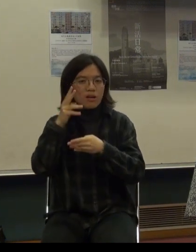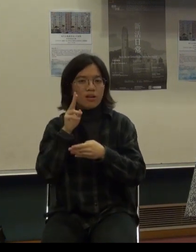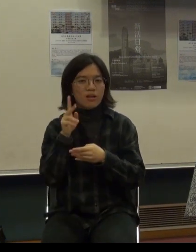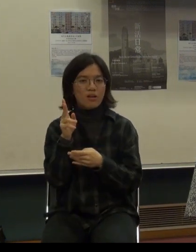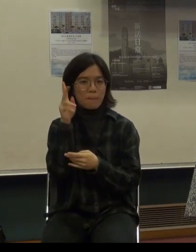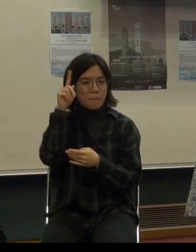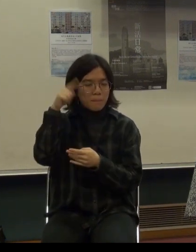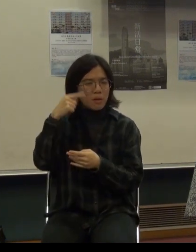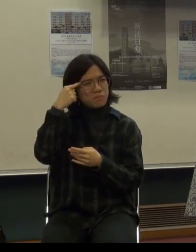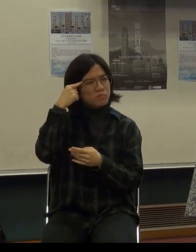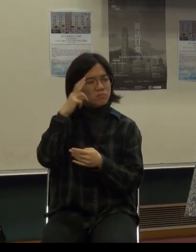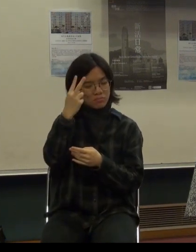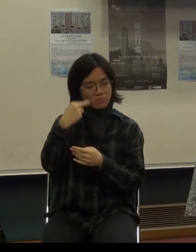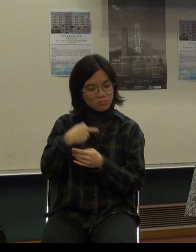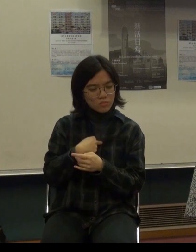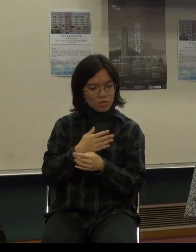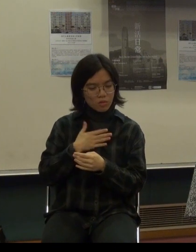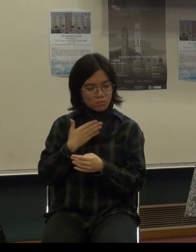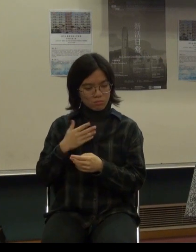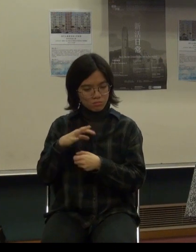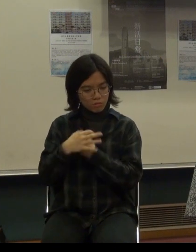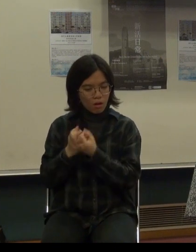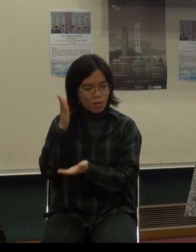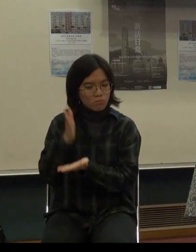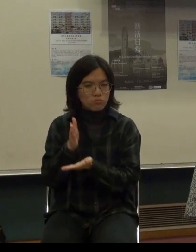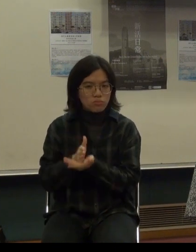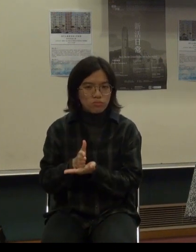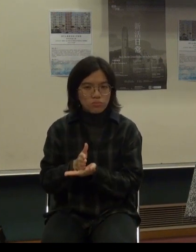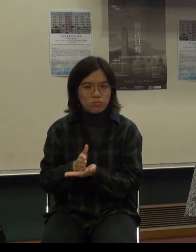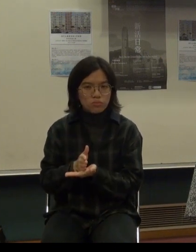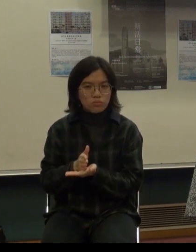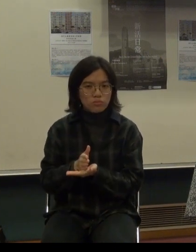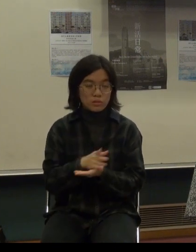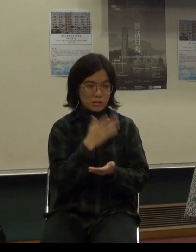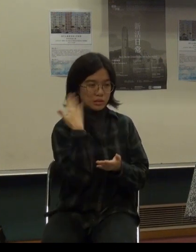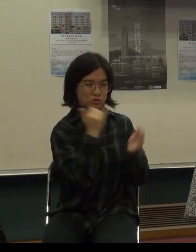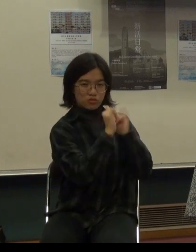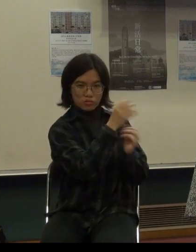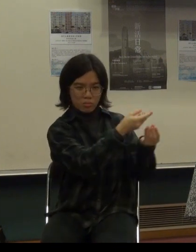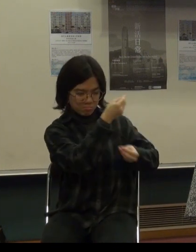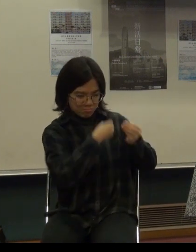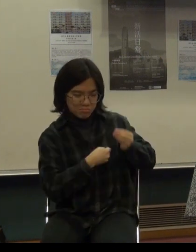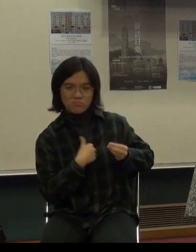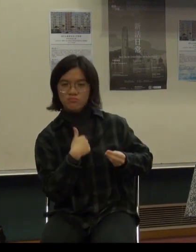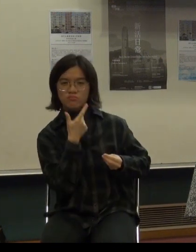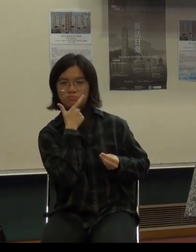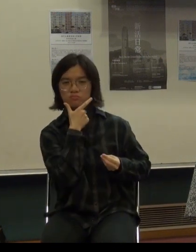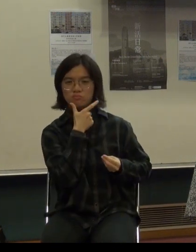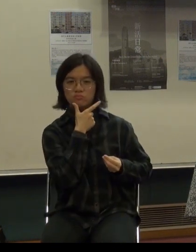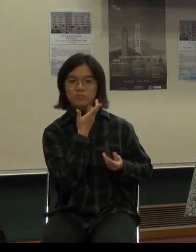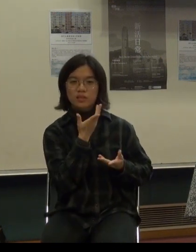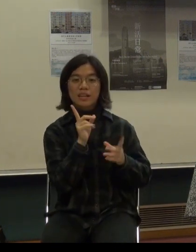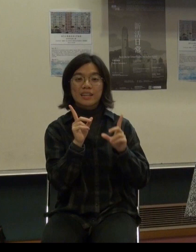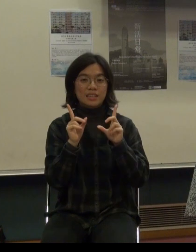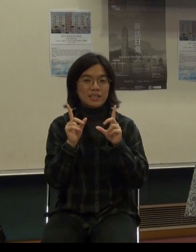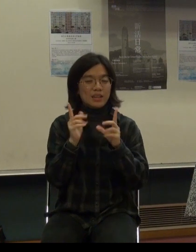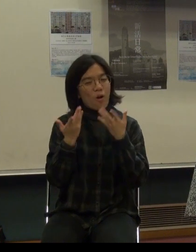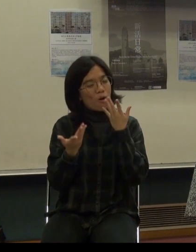始知道自己嗰個世界係唔同咗，亦都唔想繼承 之前的傳統，所以你可以話現代主義其實是一